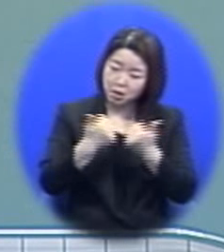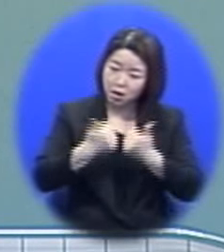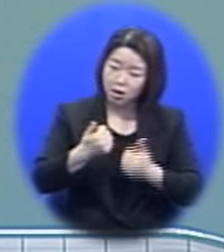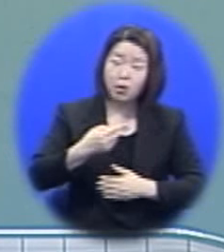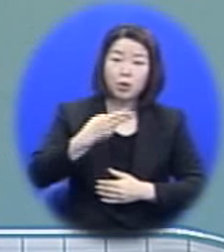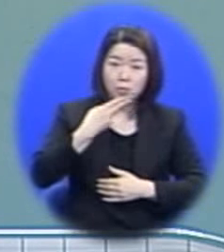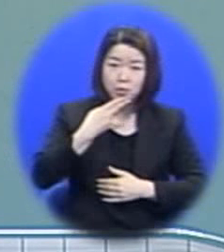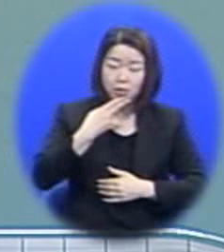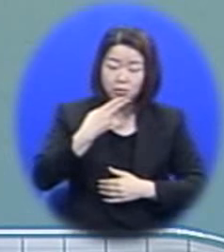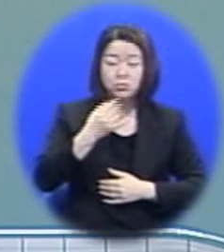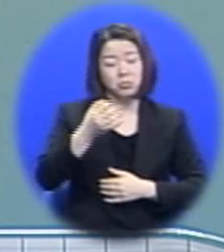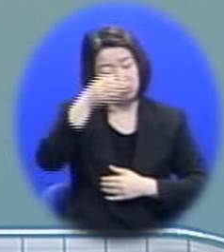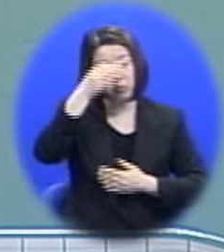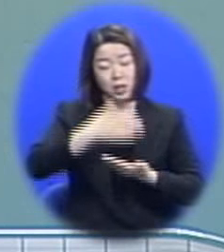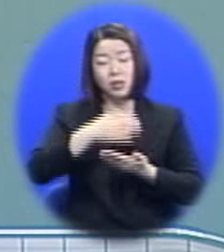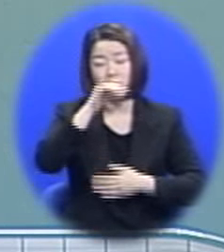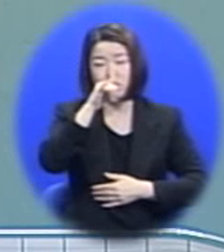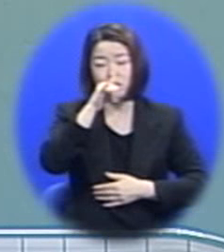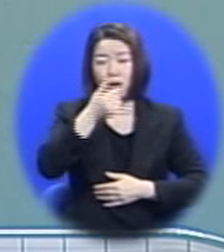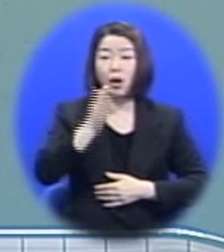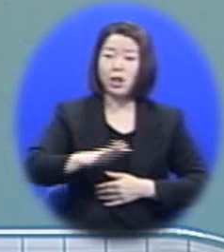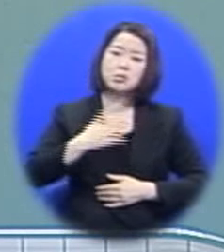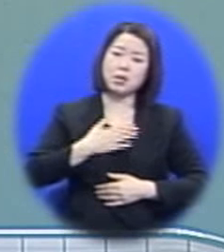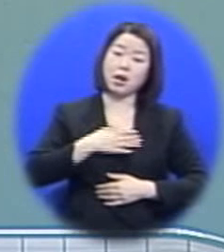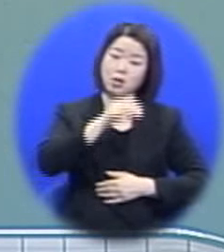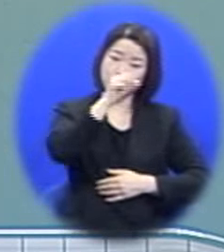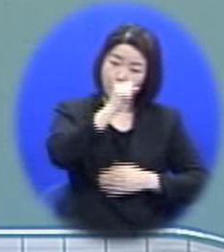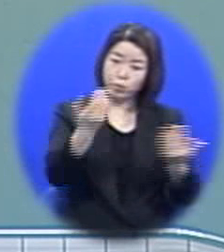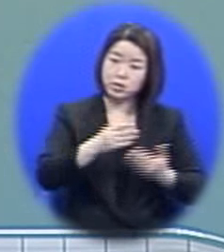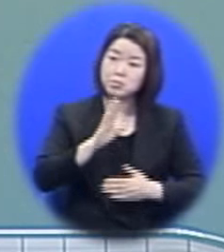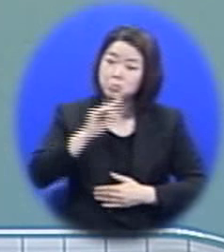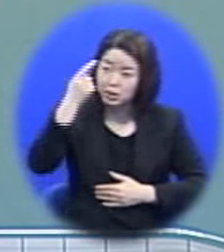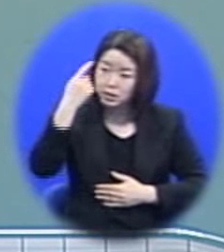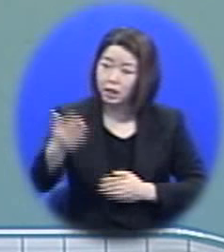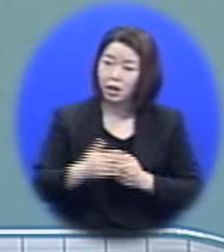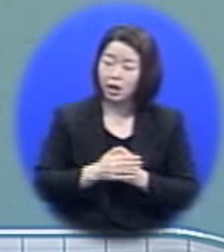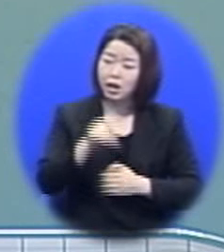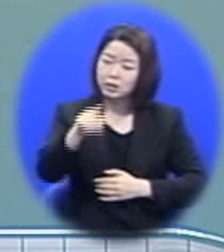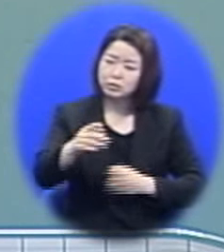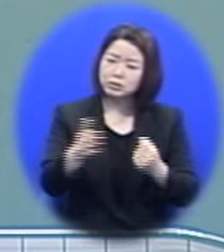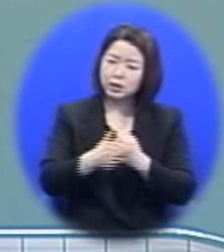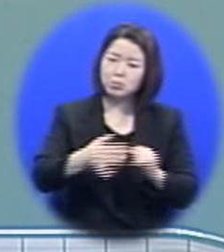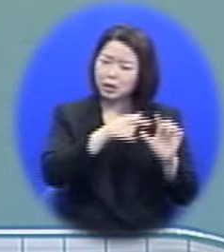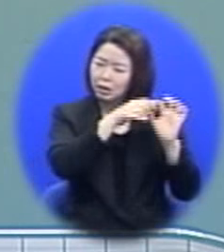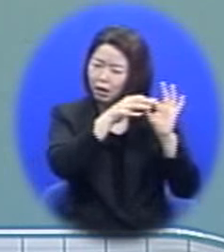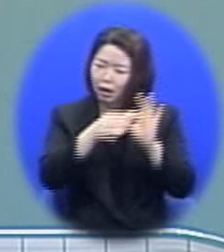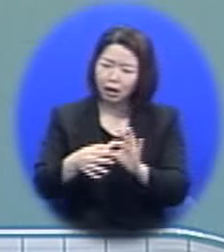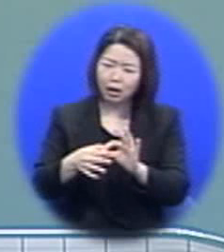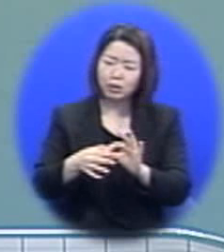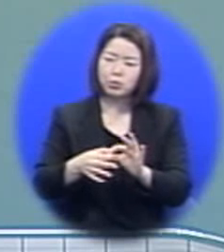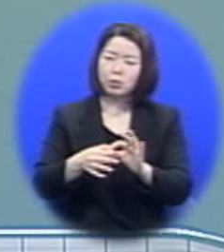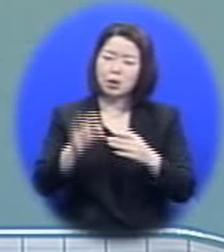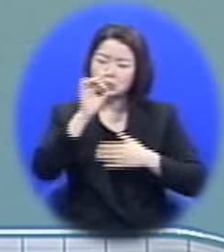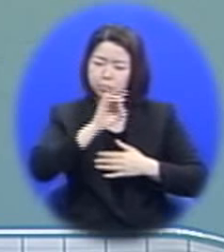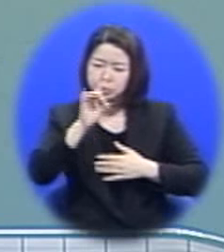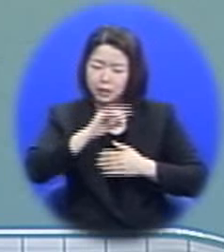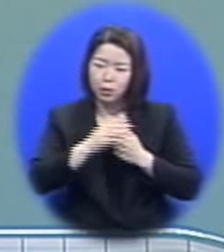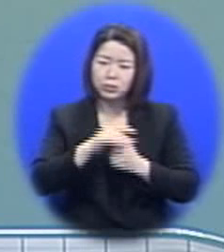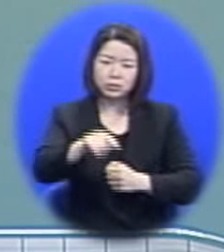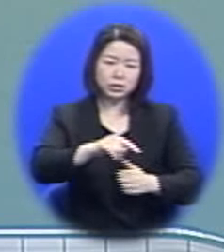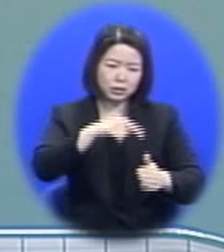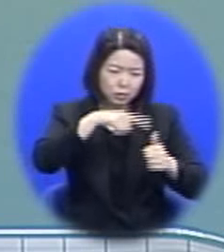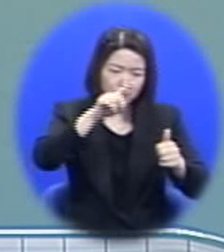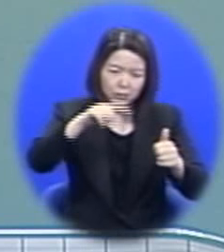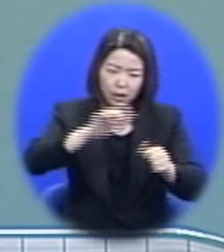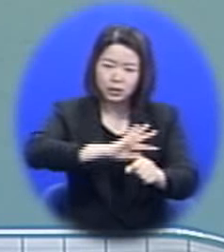미안하지만 내가 좋은 일 했잖아. 그런데 당신이 왜 그걸 가지고 계속 오토리를 잡고 그걸 자꾸 지적하고